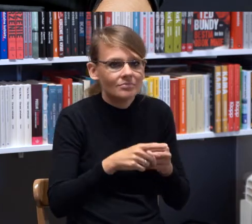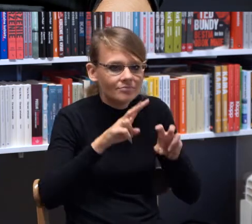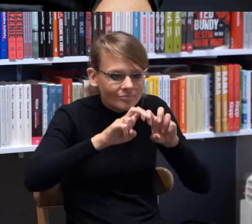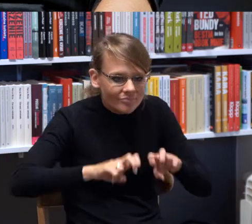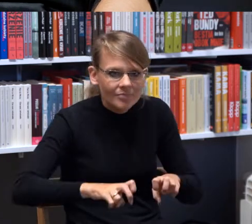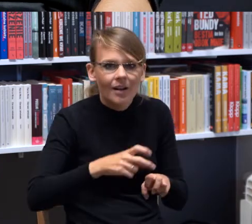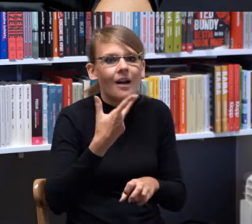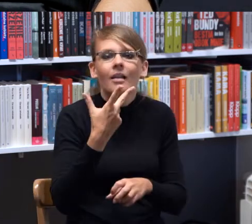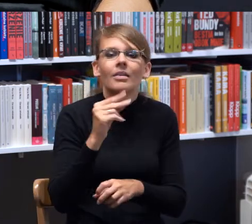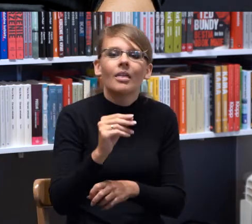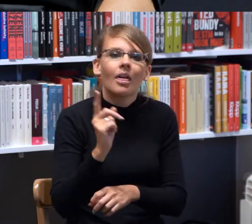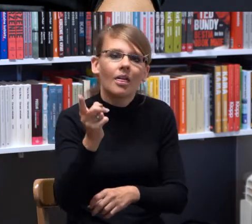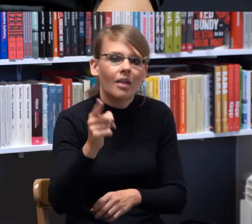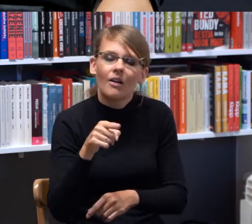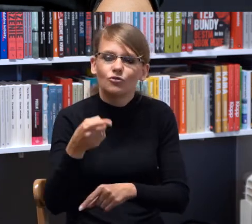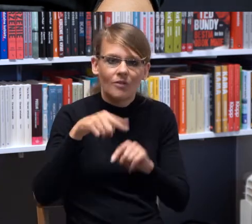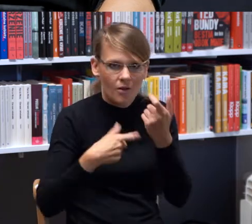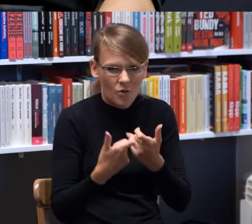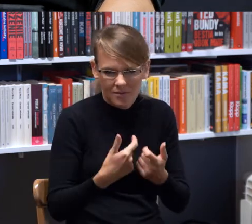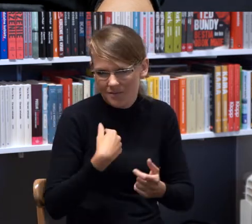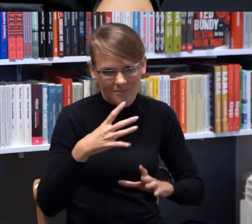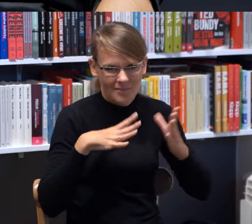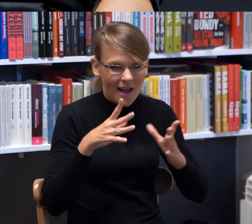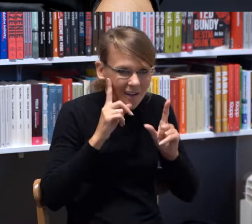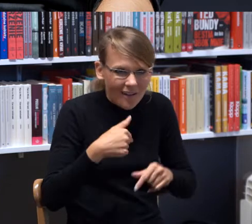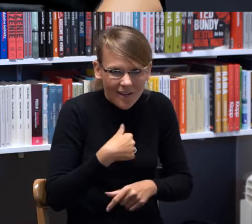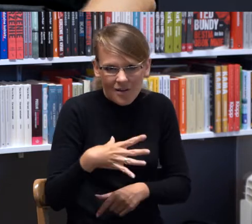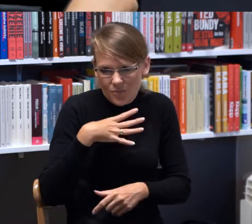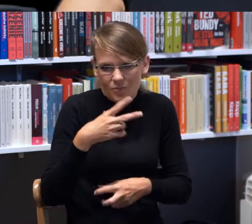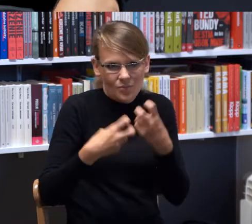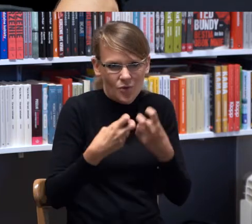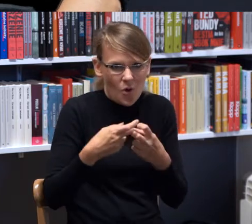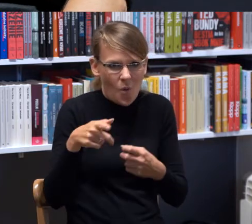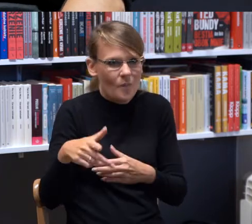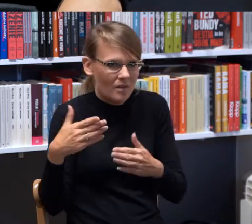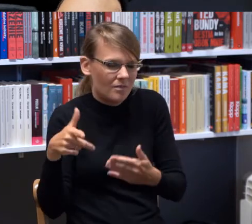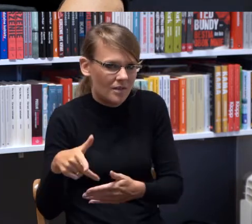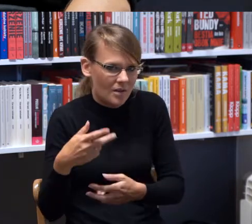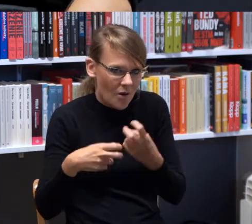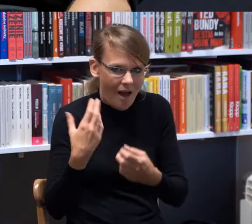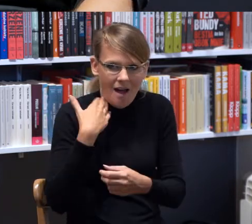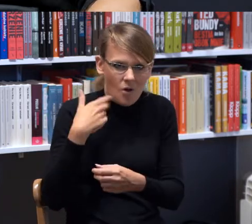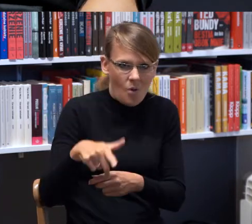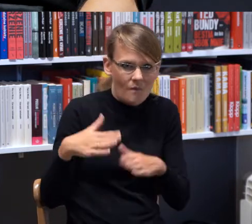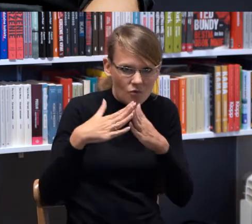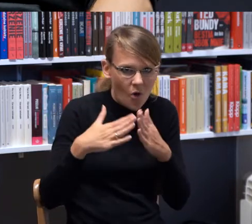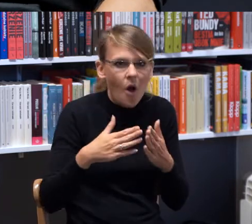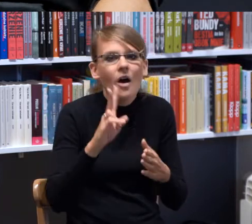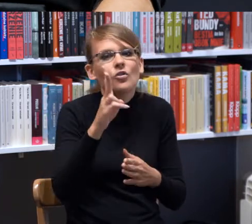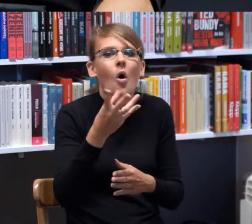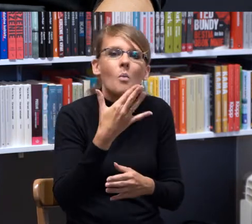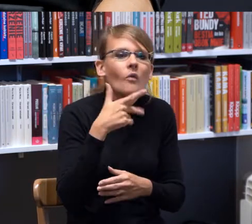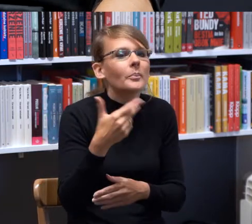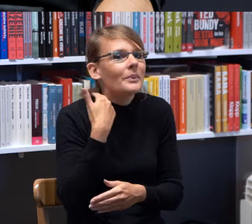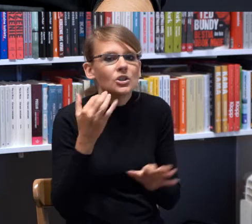strony mnie to strasznie irytuje. Mnie jako osoby, która naprawdę była dotknięta tym piciem, jak ktoś mi mówi, że to picie jest takie straszne, no bo ja wiem, że ono jest